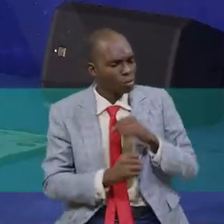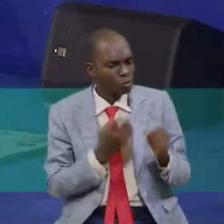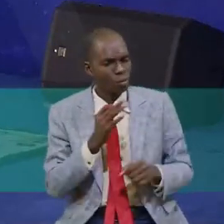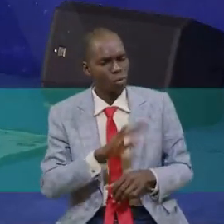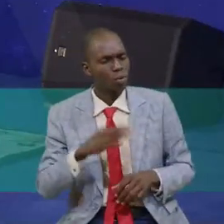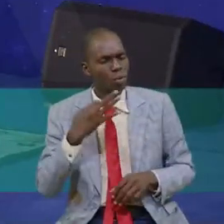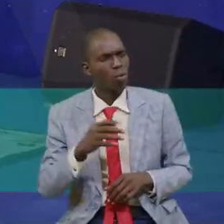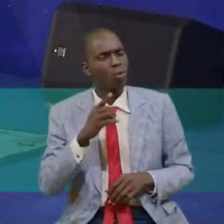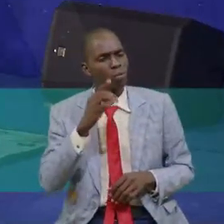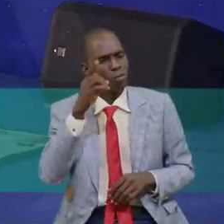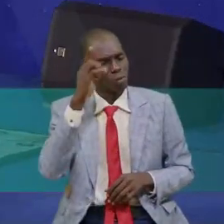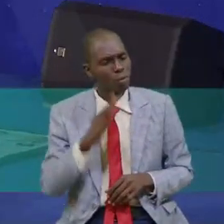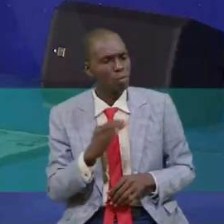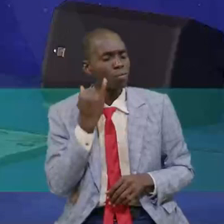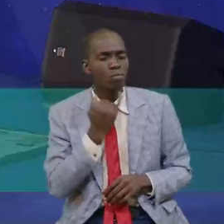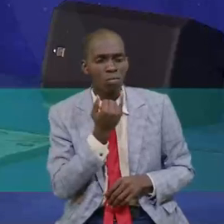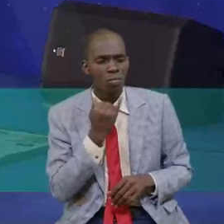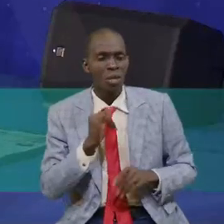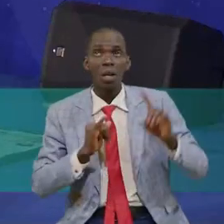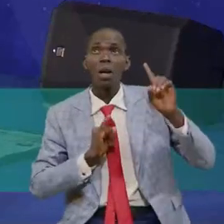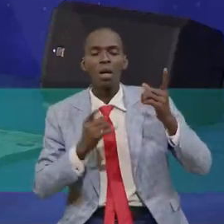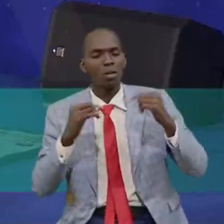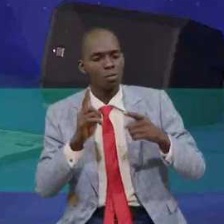suis descendu pour les délivrer. Lève-toi et va